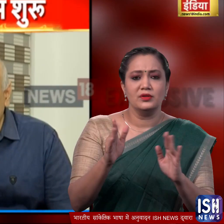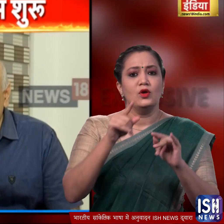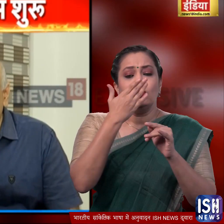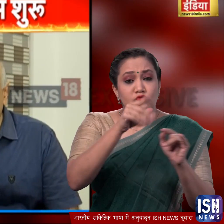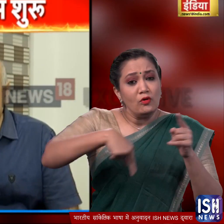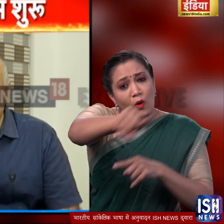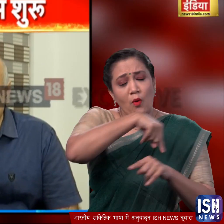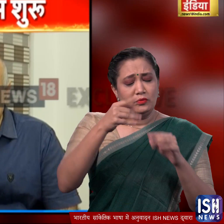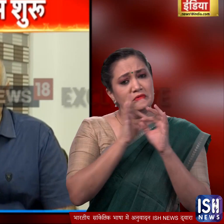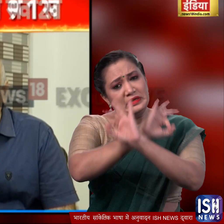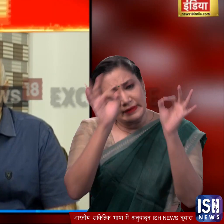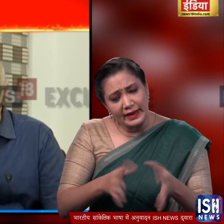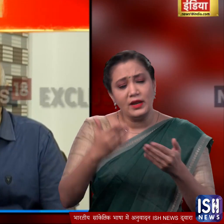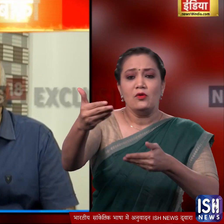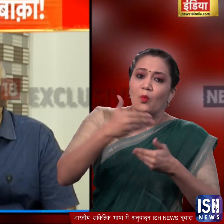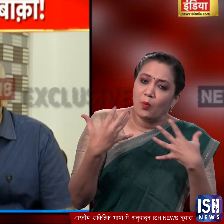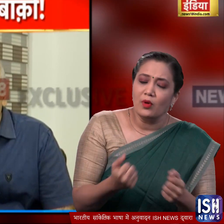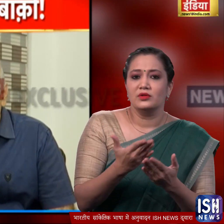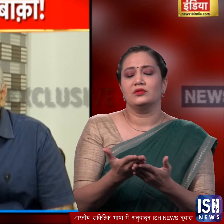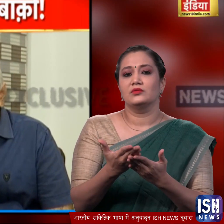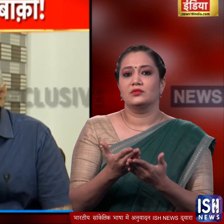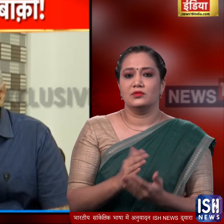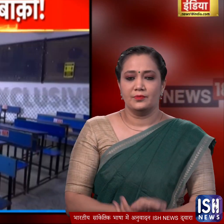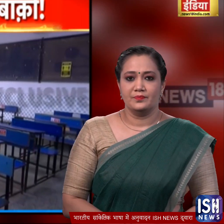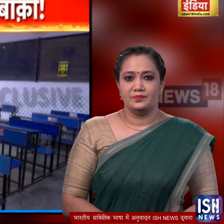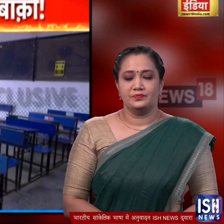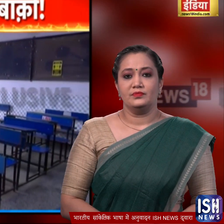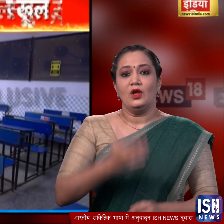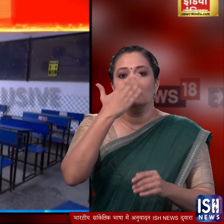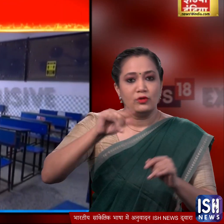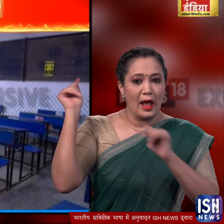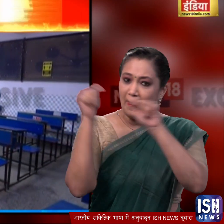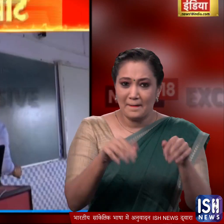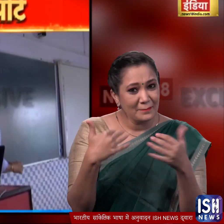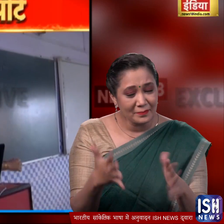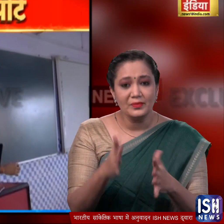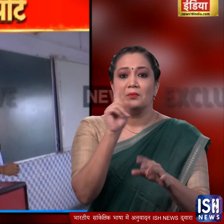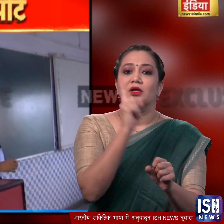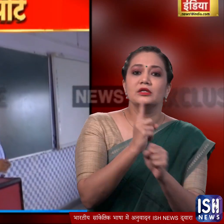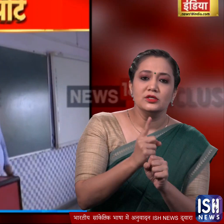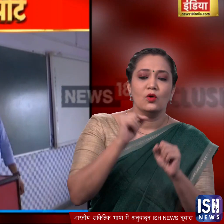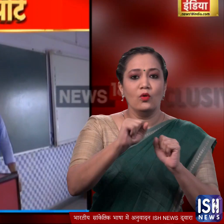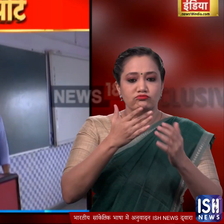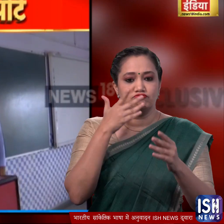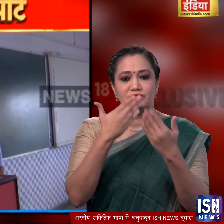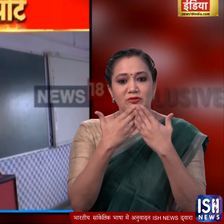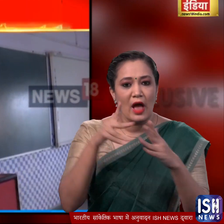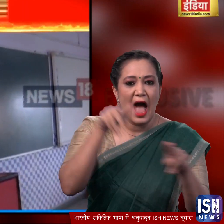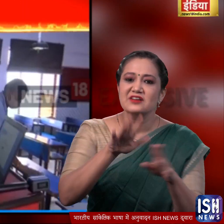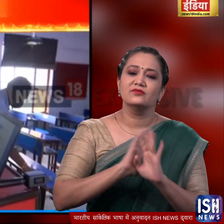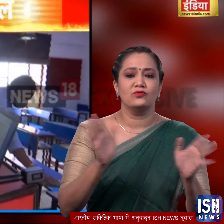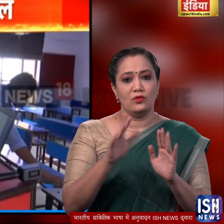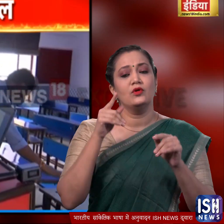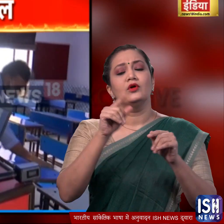बहुत तैयारी के साथ अपने बच्चों का वेलकम करने के लिए तैयार हैं। छात्र तो स्कूल नहीं पहुंचे, लेकिन टीचरों ने उनकी पढ़ाई का नुकसान नहीं होने